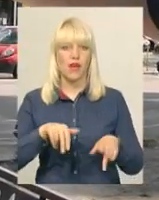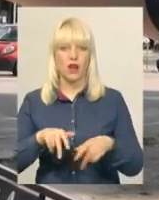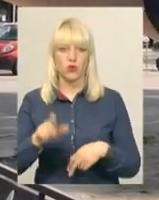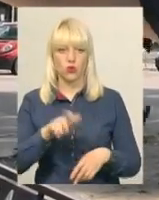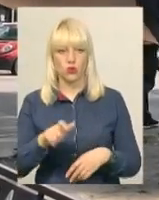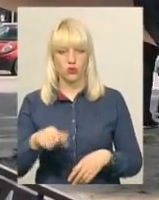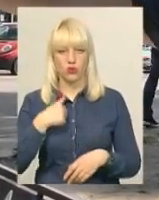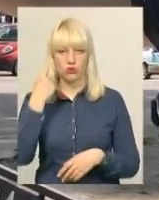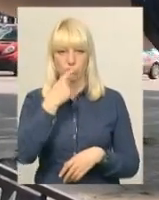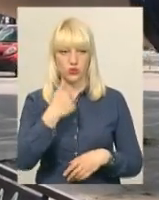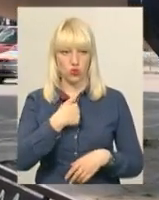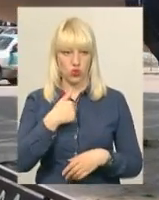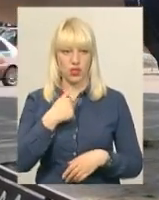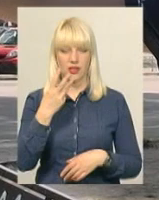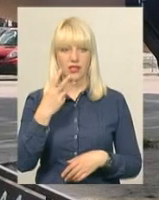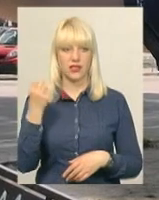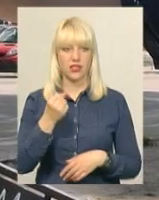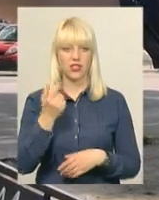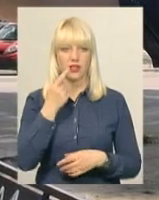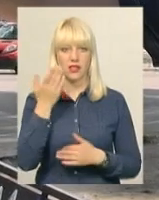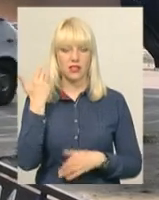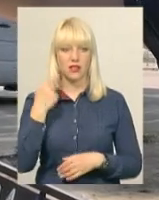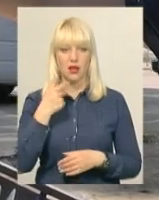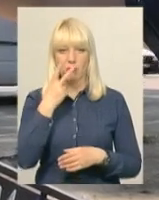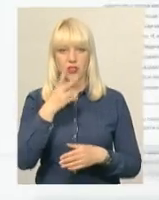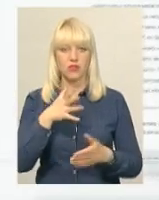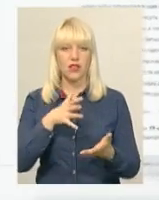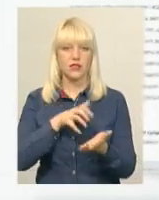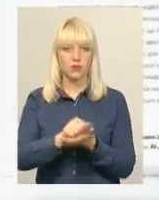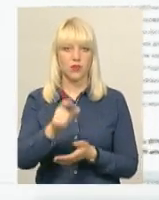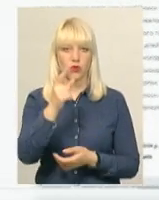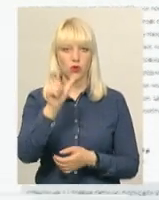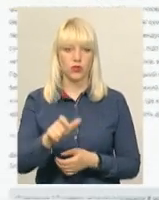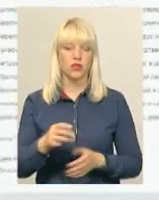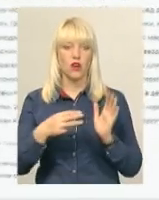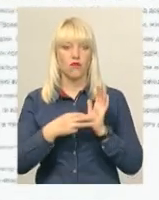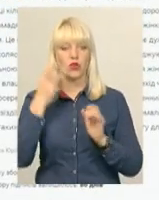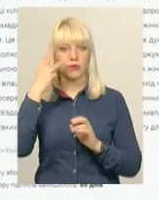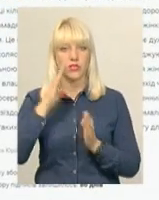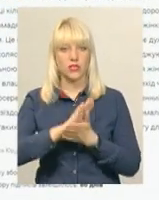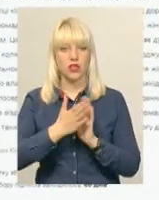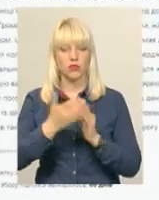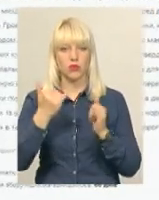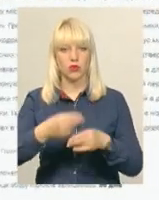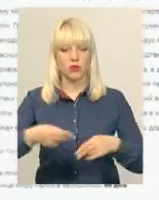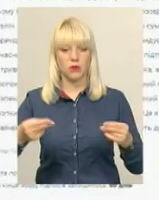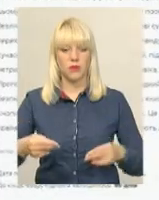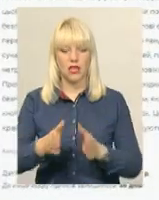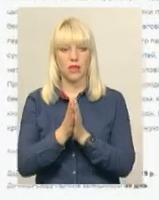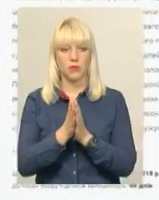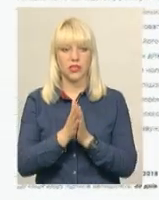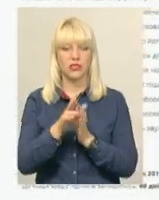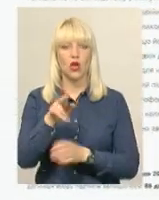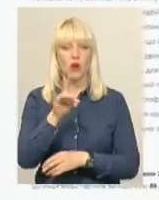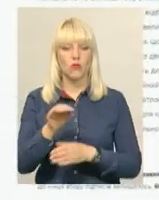особисто я три неділя назад бачу, як тут збили людину. Восьмеро хмельничан станом на сьогодні підписали петицію про